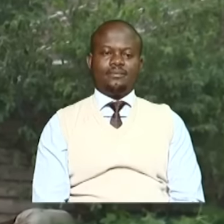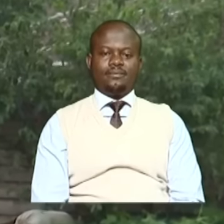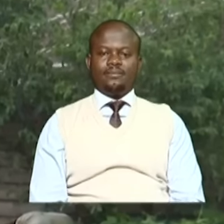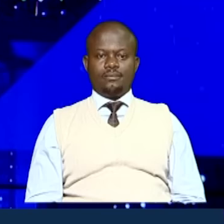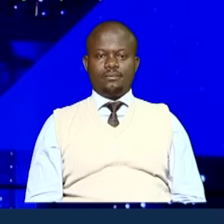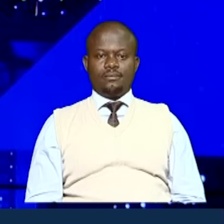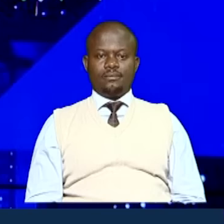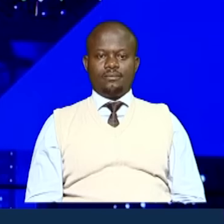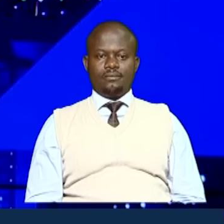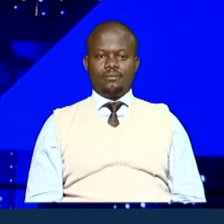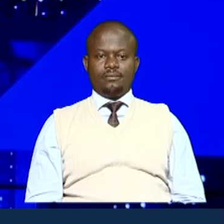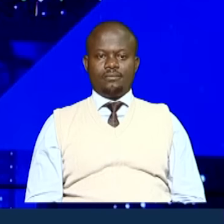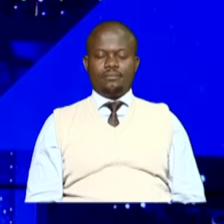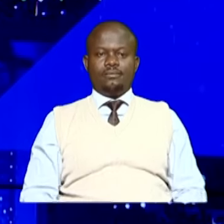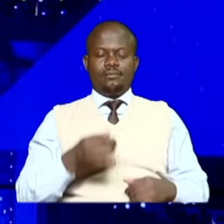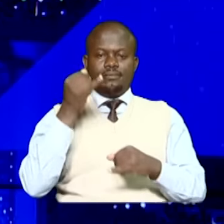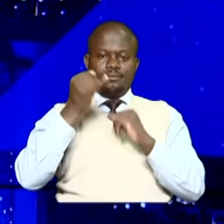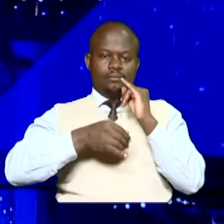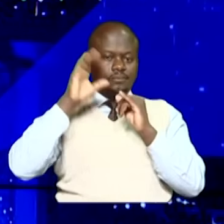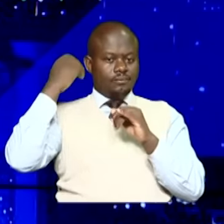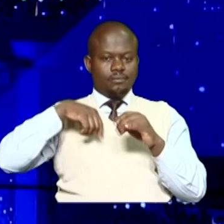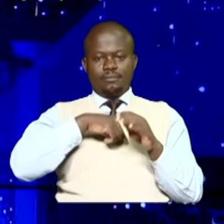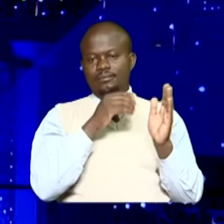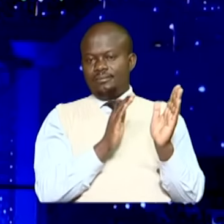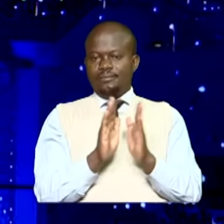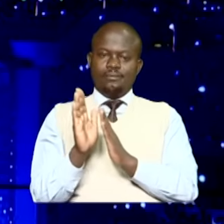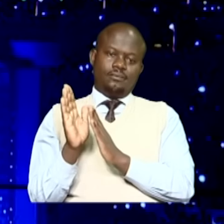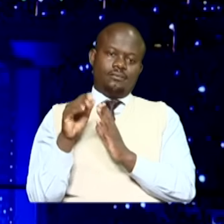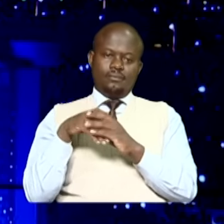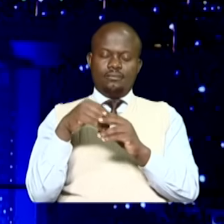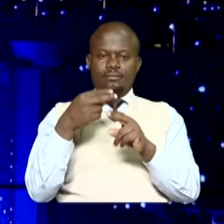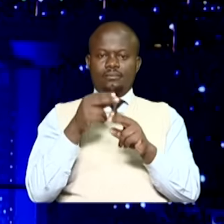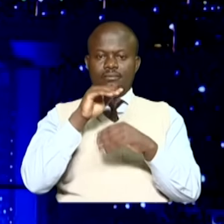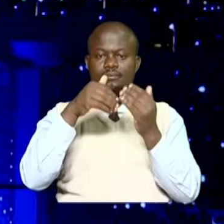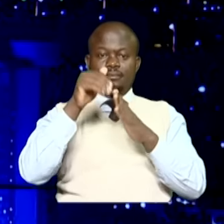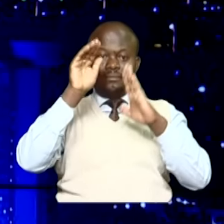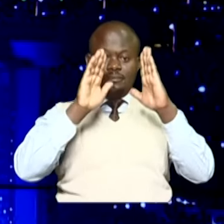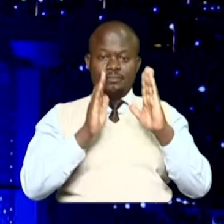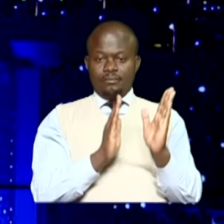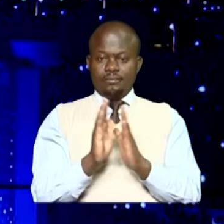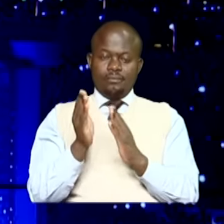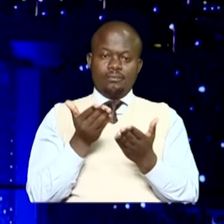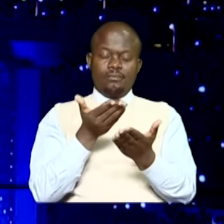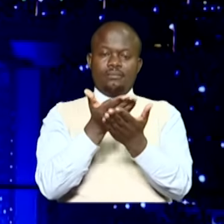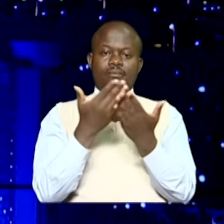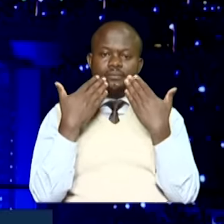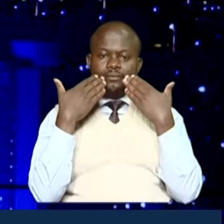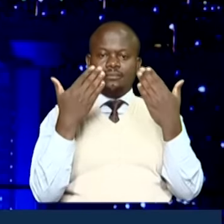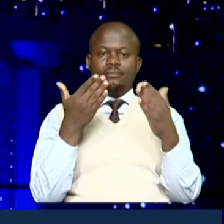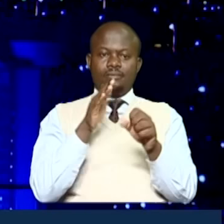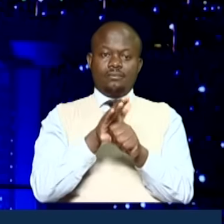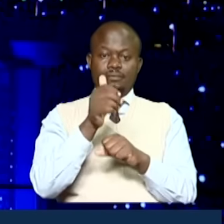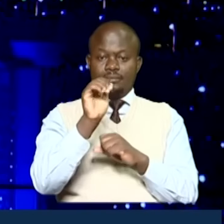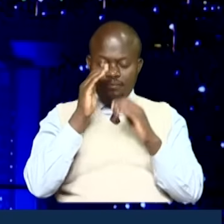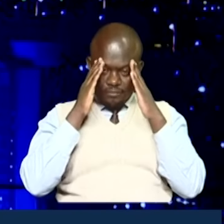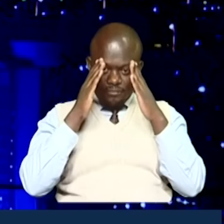ka Rusizi. Tugeze ku musozo w'amakuru twari twabateguriye mu izina ry'abagize uruhare mu kuyategura no kuyabagezaho. Turabashimiye cyane mwese kwa